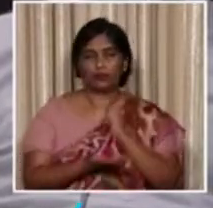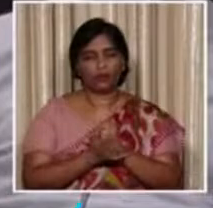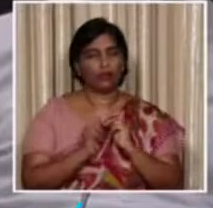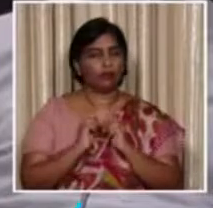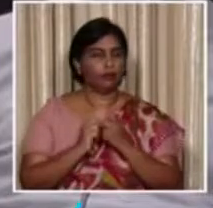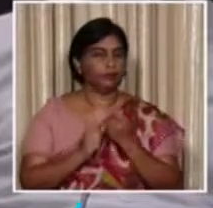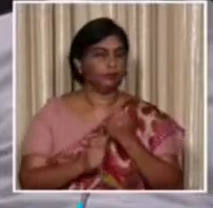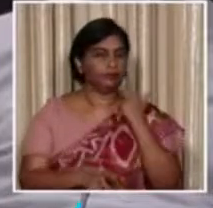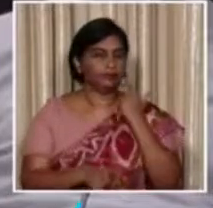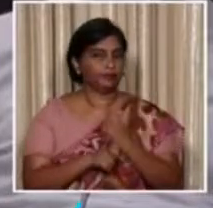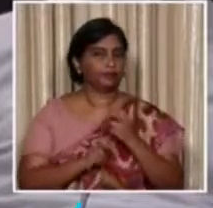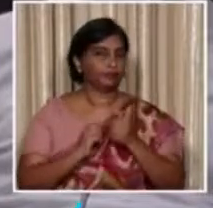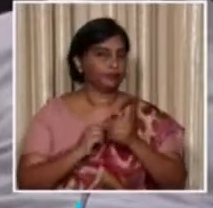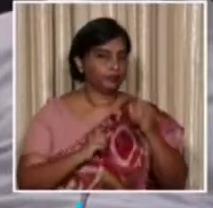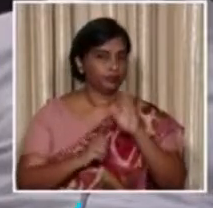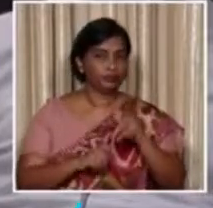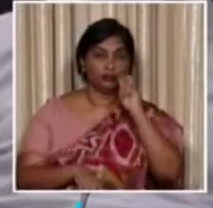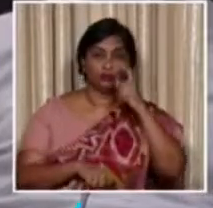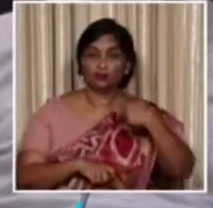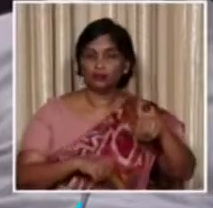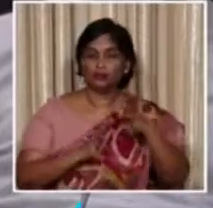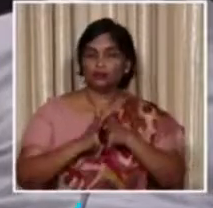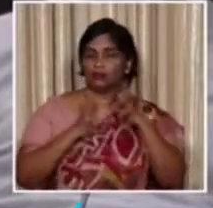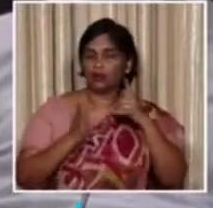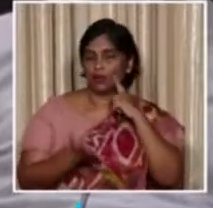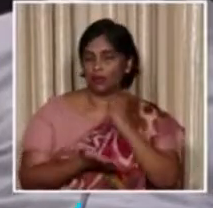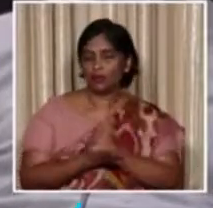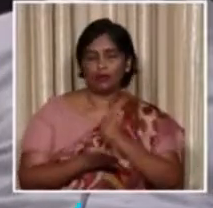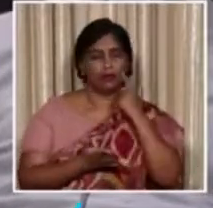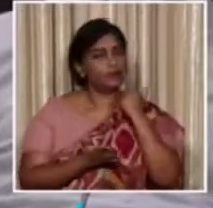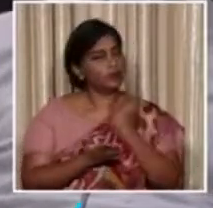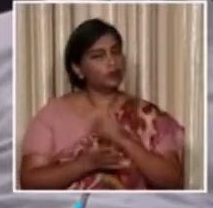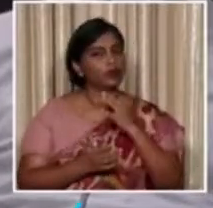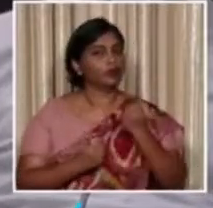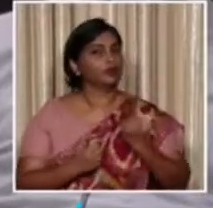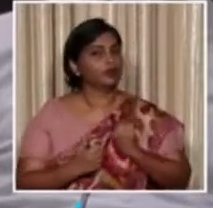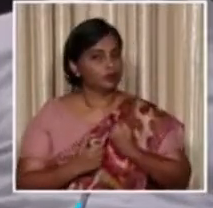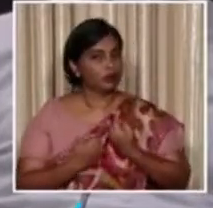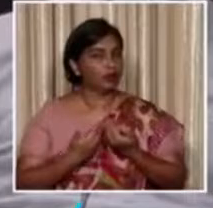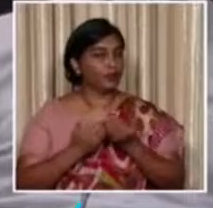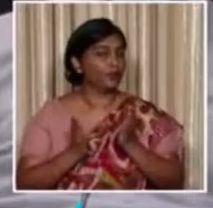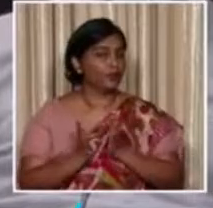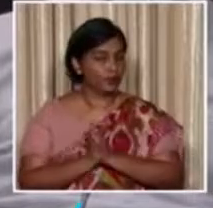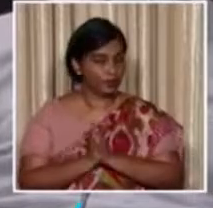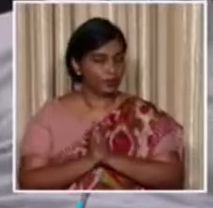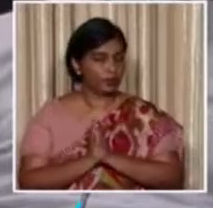ආර්ථික තත්ත්වයක් රටේ තියෙද්දි ජනතාවට විශාල අමාරුකම් තියෙද්දි වෛද්‍යවරුන් තමන්ගේ